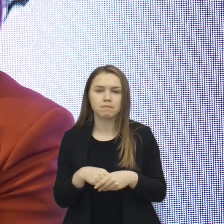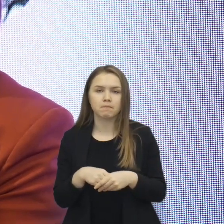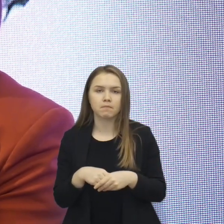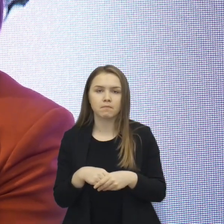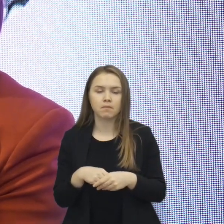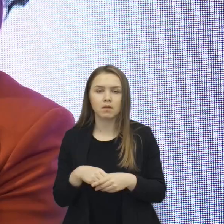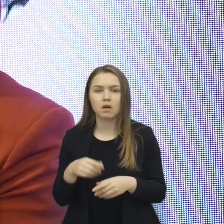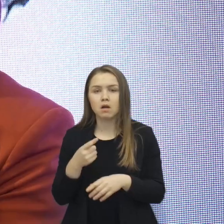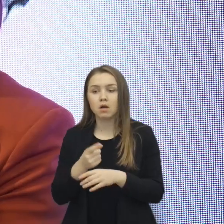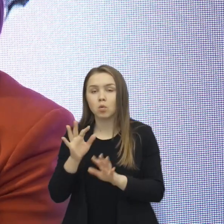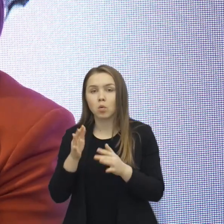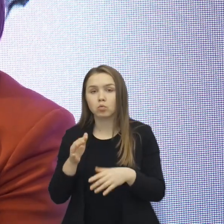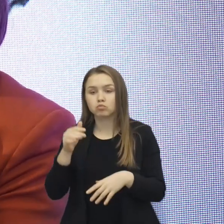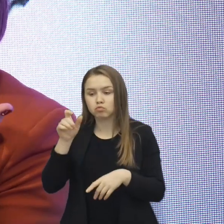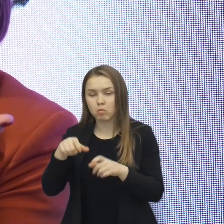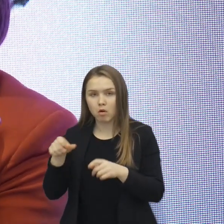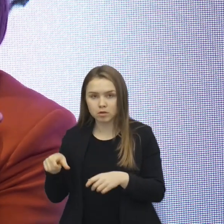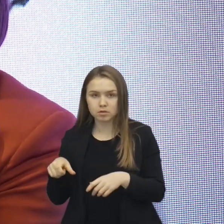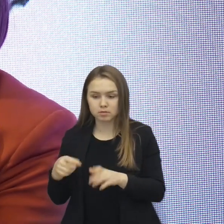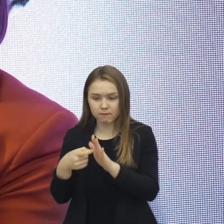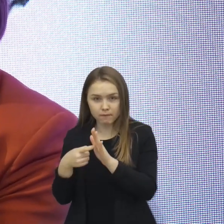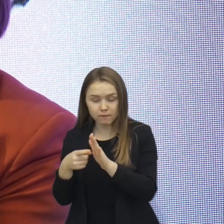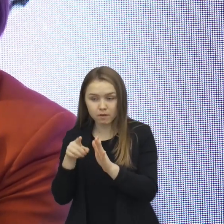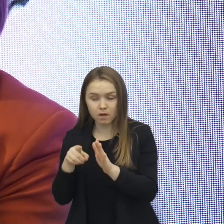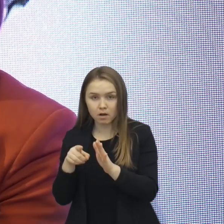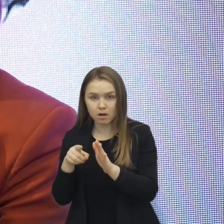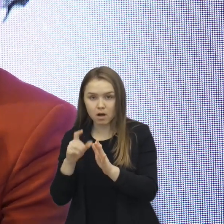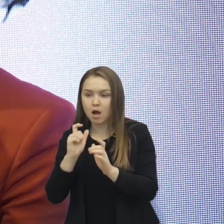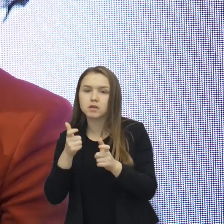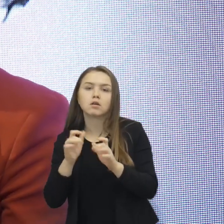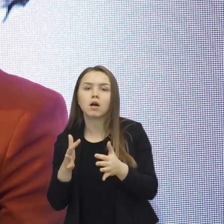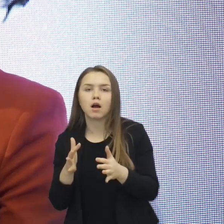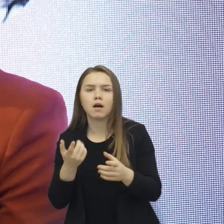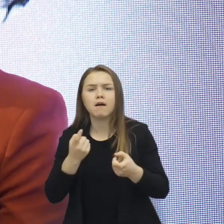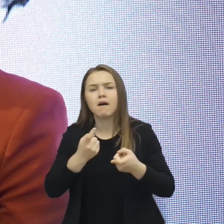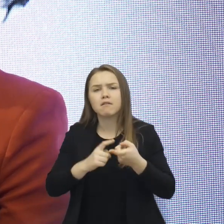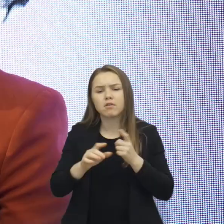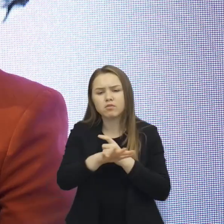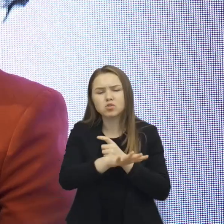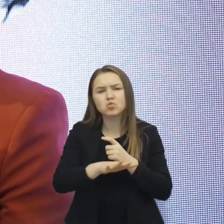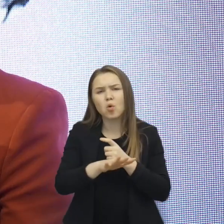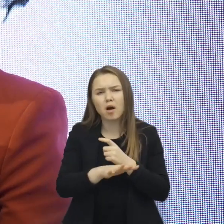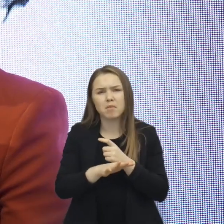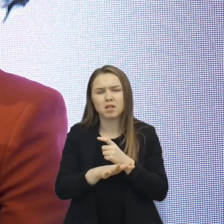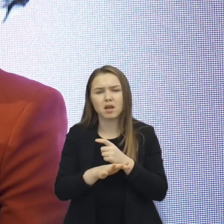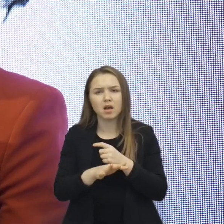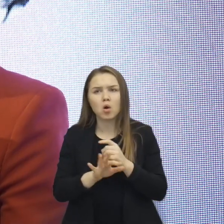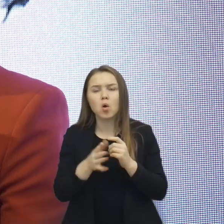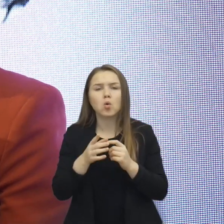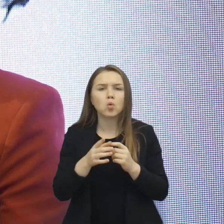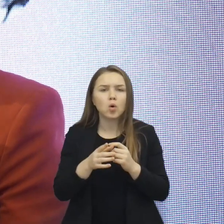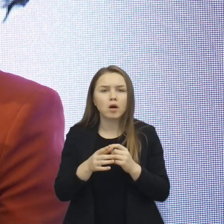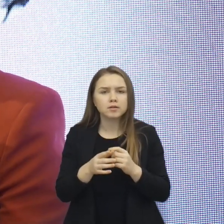dėl to, kad žmonės apklausose atsako į tai, ką kas nors norėtų girdėti galbūt, ar ne. Tai tos visuomenės nuomonės apklausos rodo, kad,